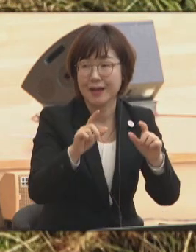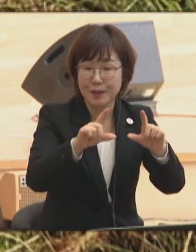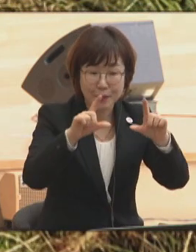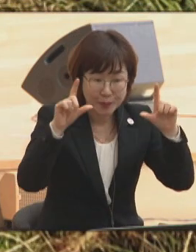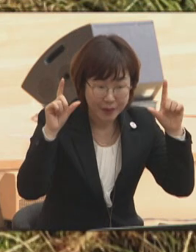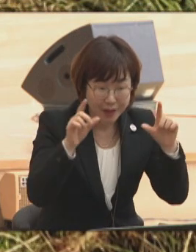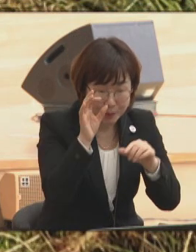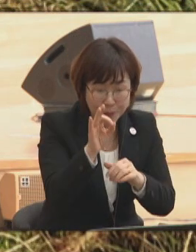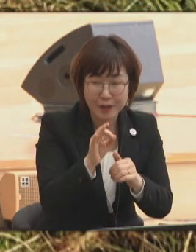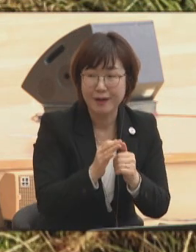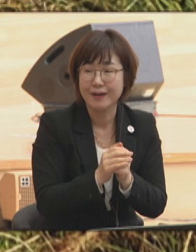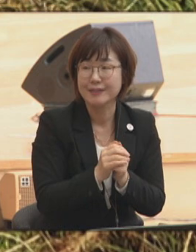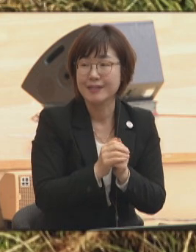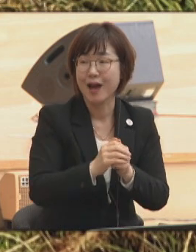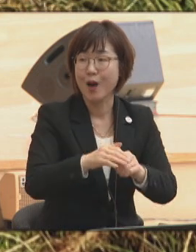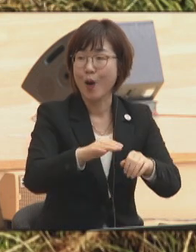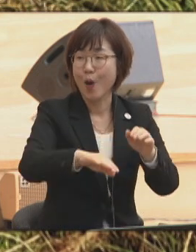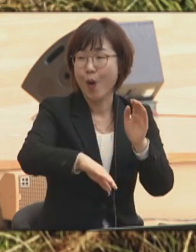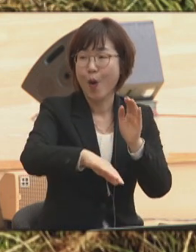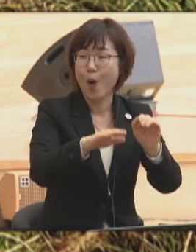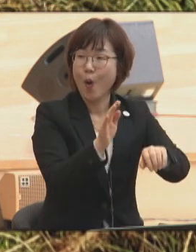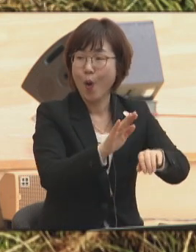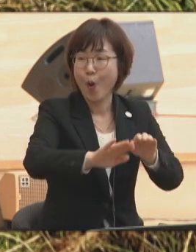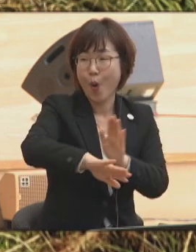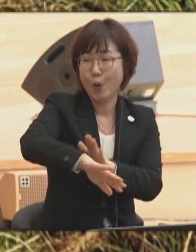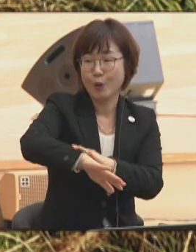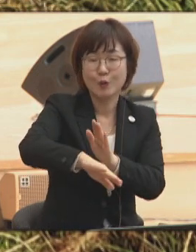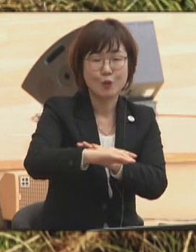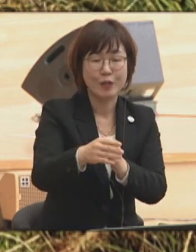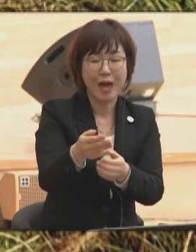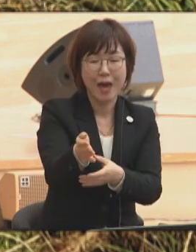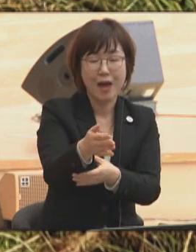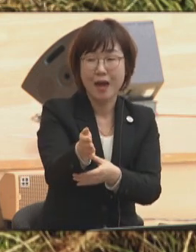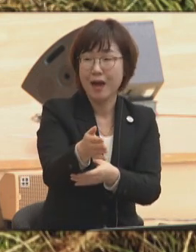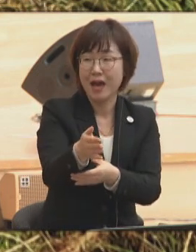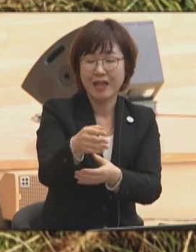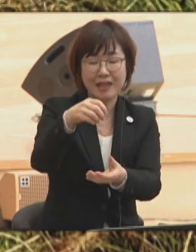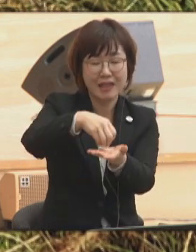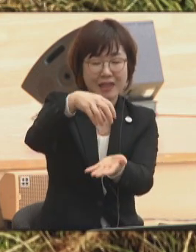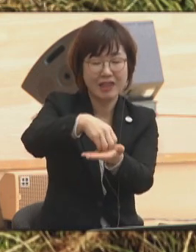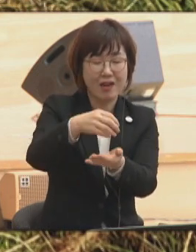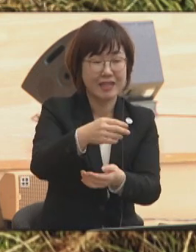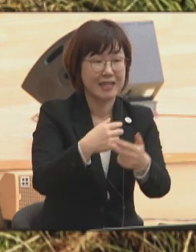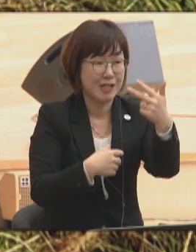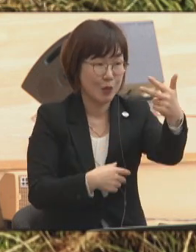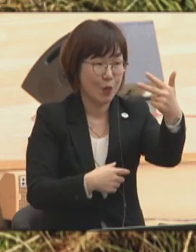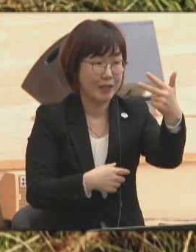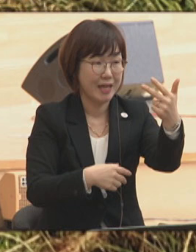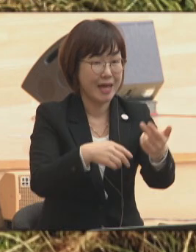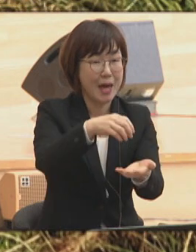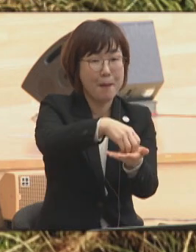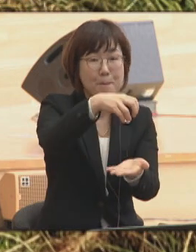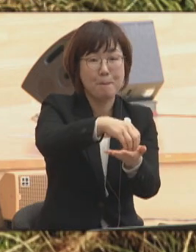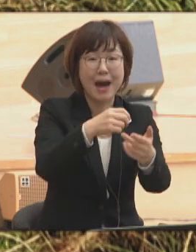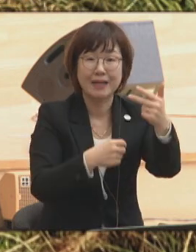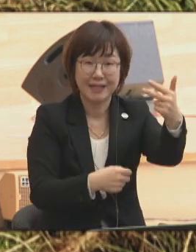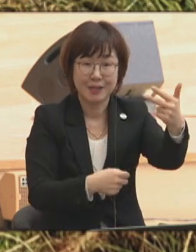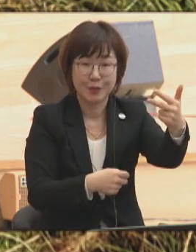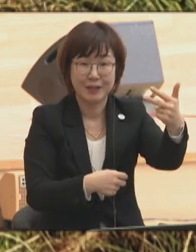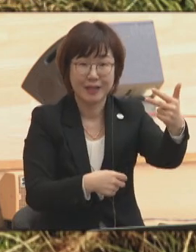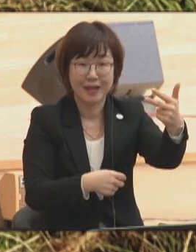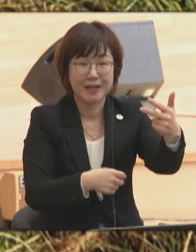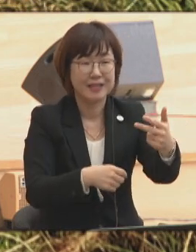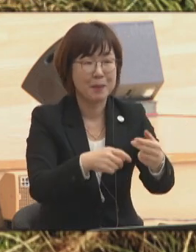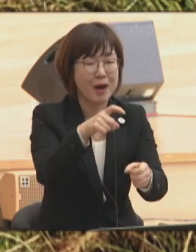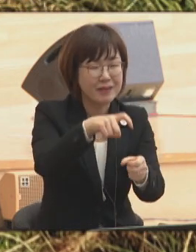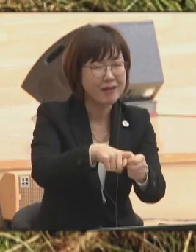보니까 오른쪽에 보면 일곱 개의 떡이 나오죠. 칠병이니까 일곱 개의 떡이 나옵니다. 사실 우리가 떡이라고 말해서 그렇습니다만